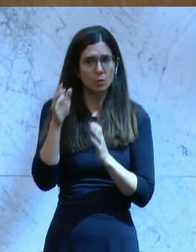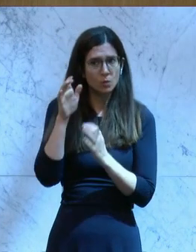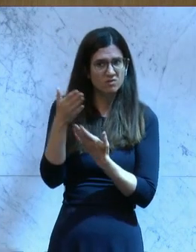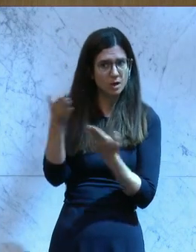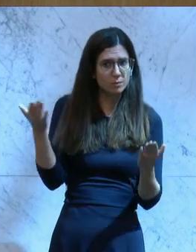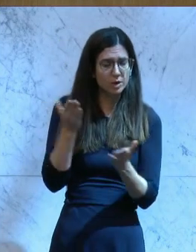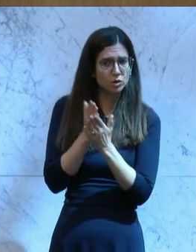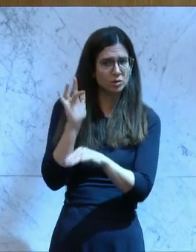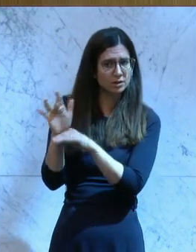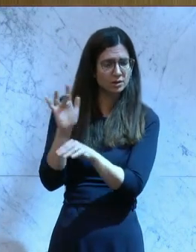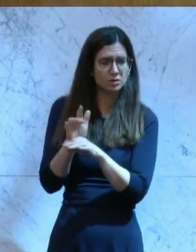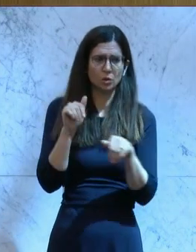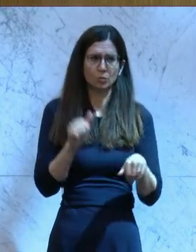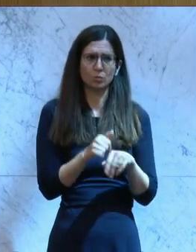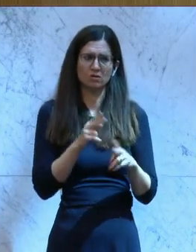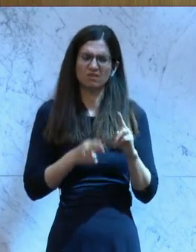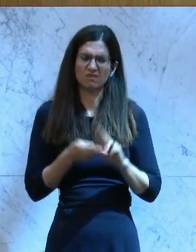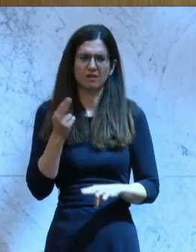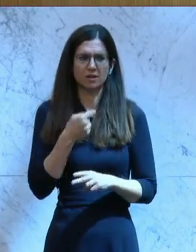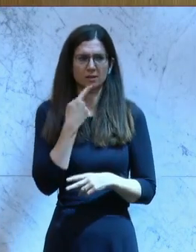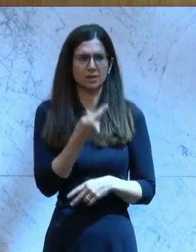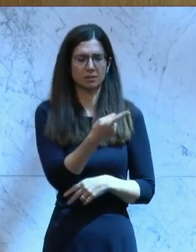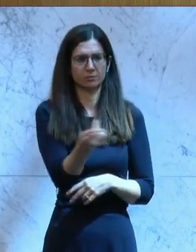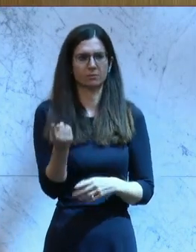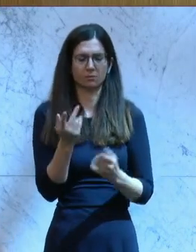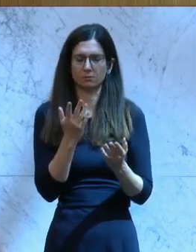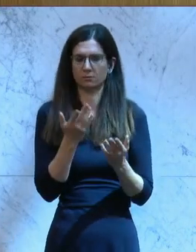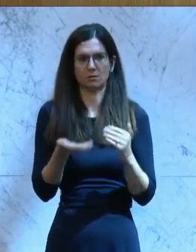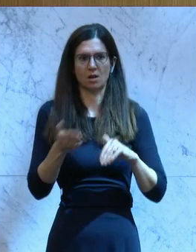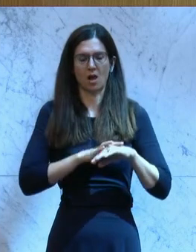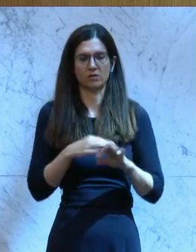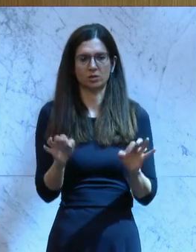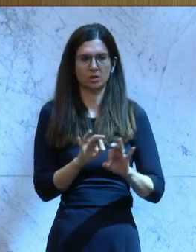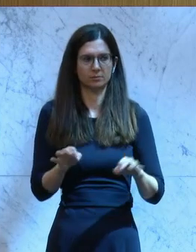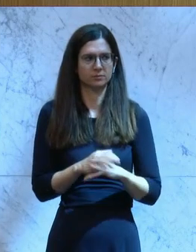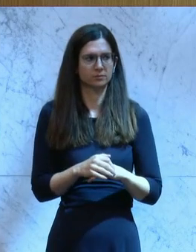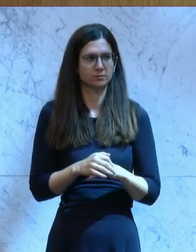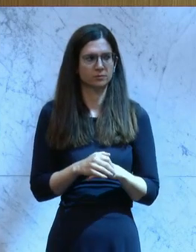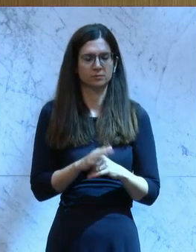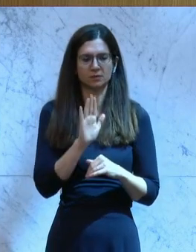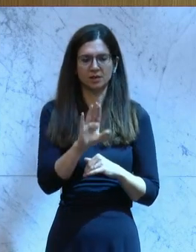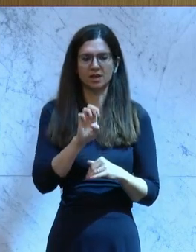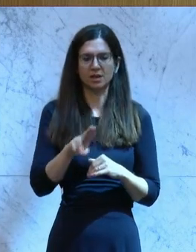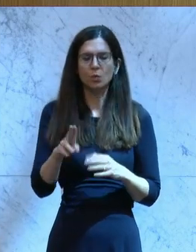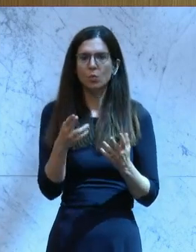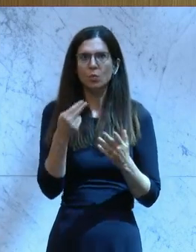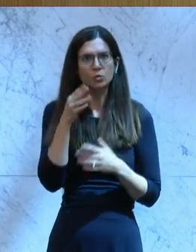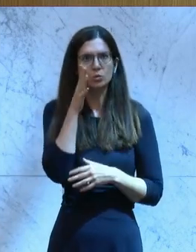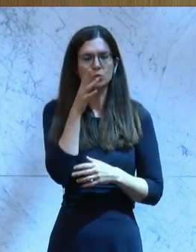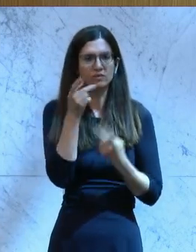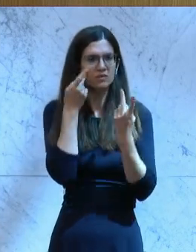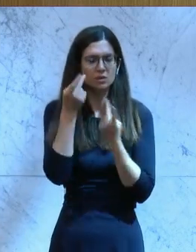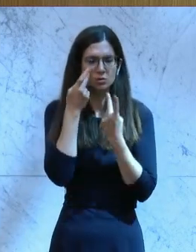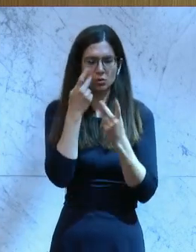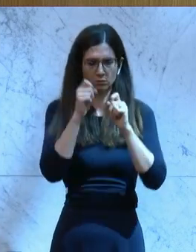oft genug kritisiere, muss ich fast sagen, Sie treiben das ja fast noch auf die Spitze. Also bei Ihren EU-Zukunftsvisionen fällt